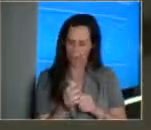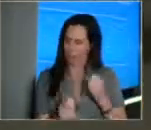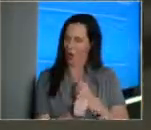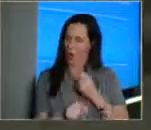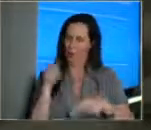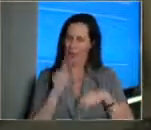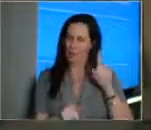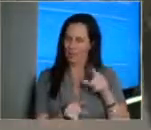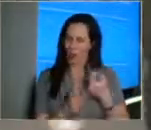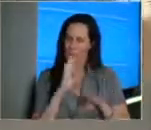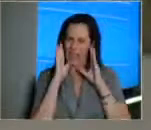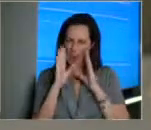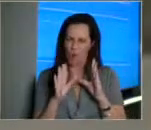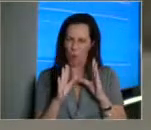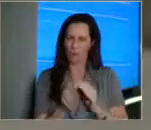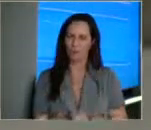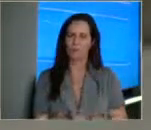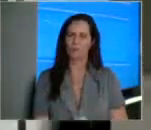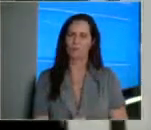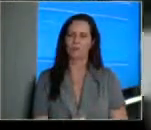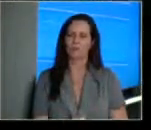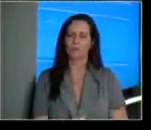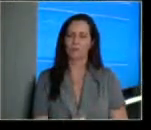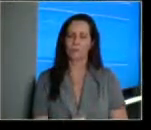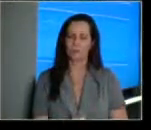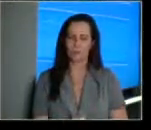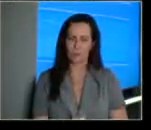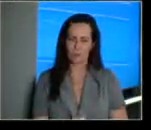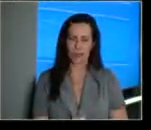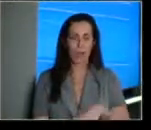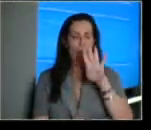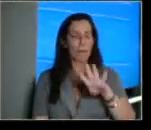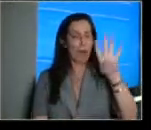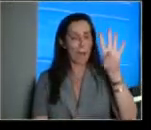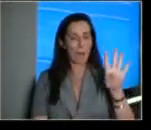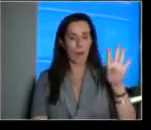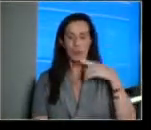מעוררות לעתים חוסר אמון בקרב הציבור. ב-4 באפריל